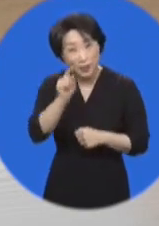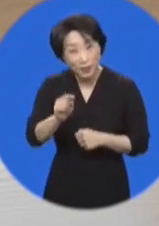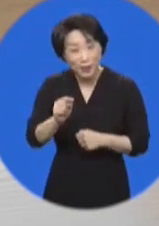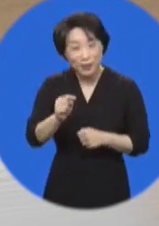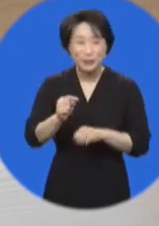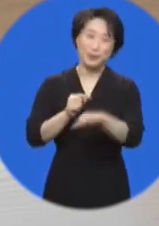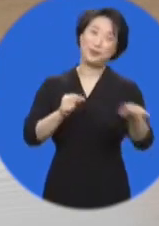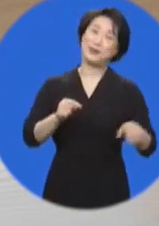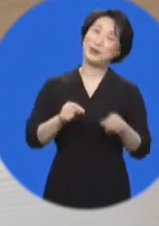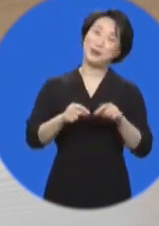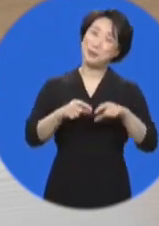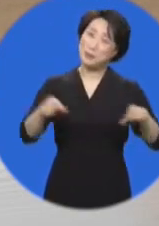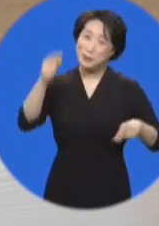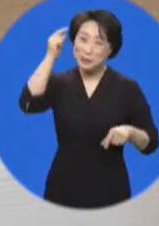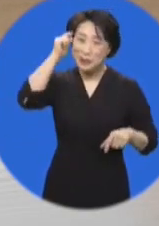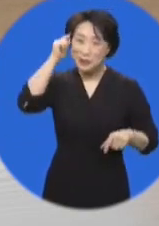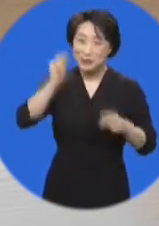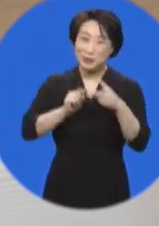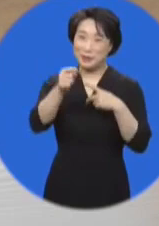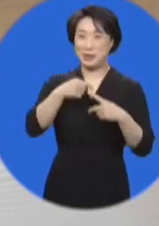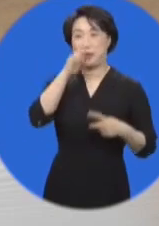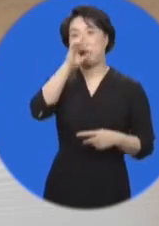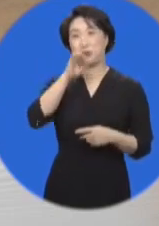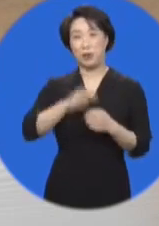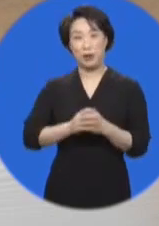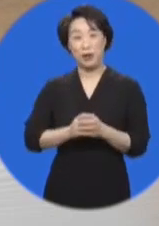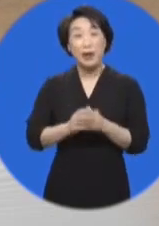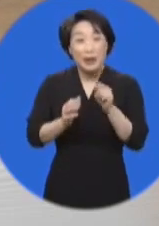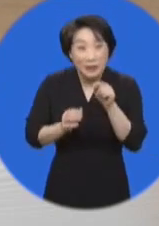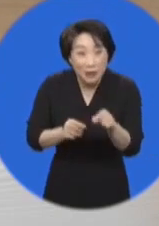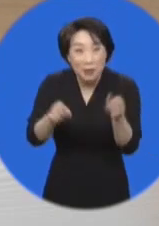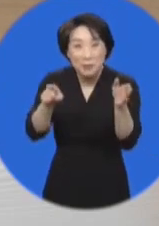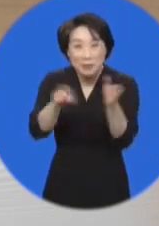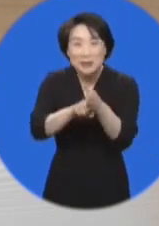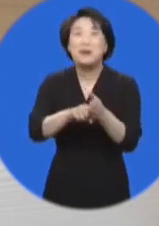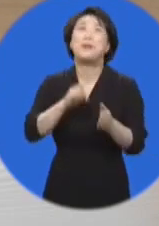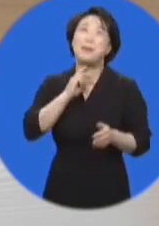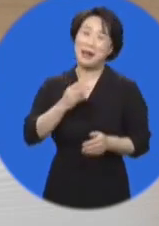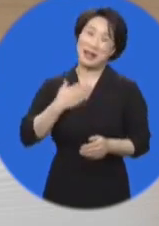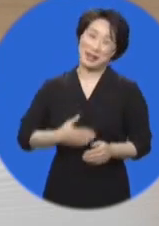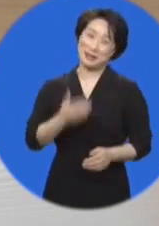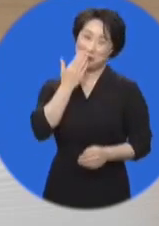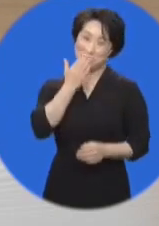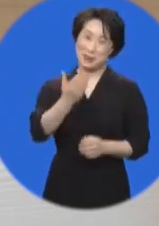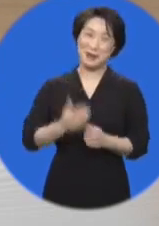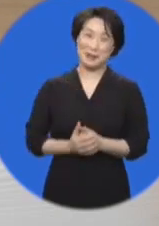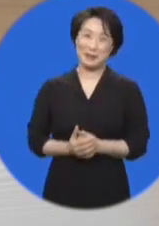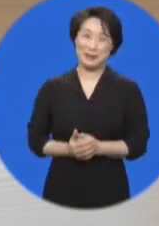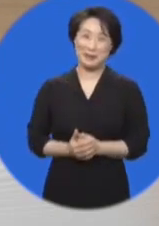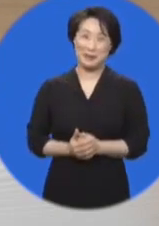상식적으로 이해가 되지 않아. 이건 믿음으로만 알 수 있는 거야.